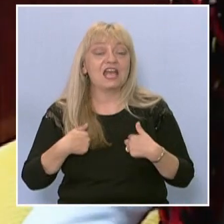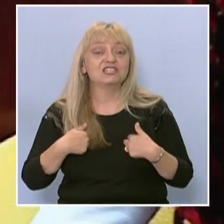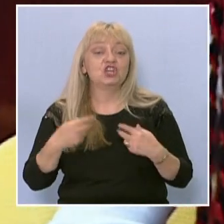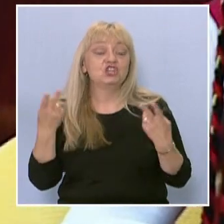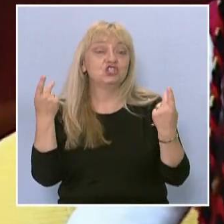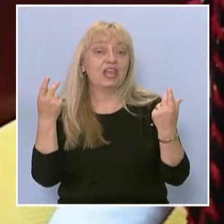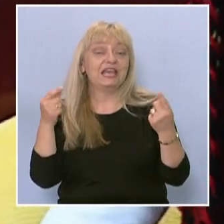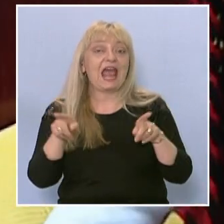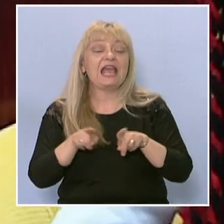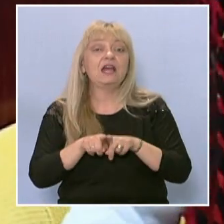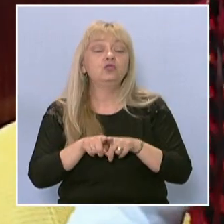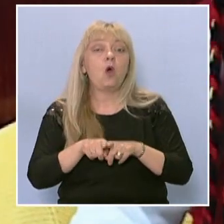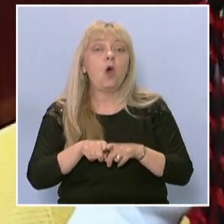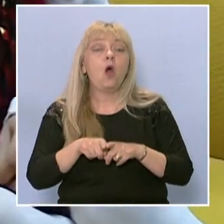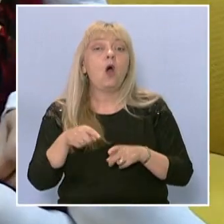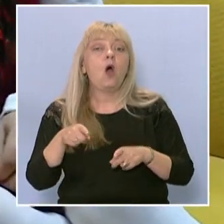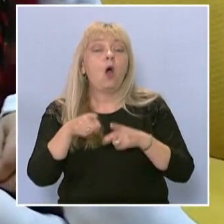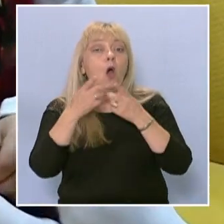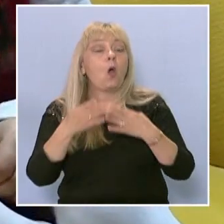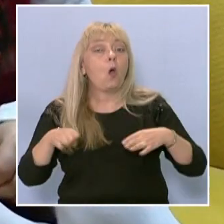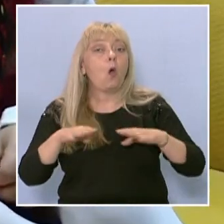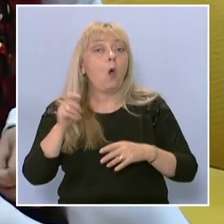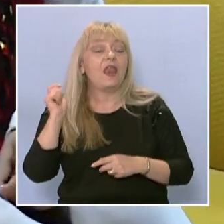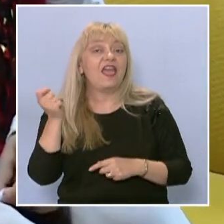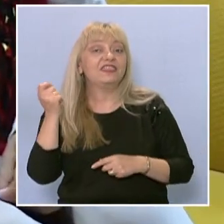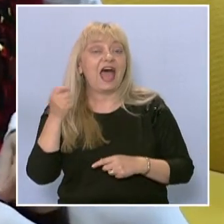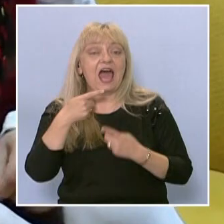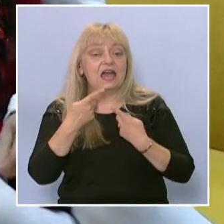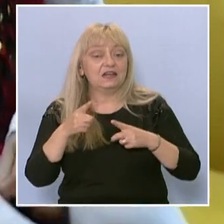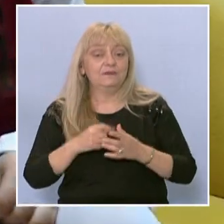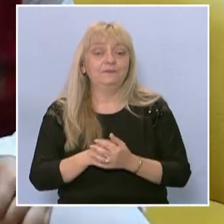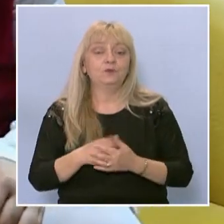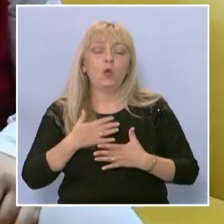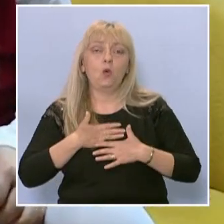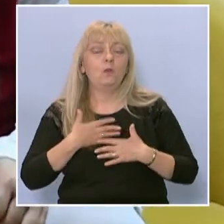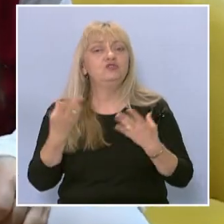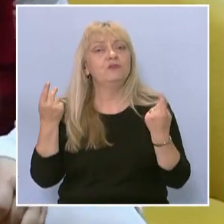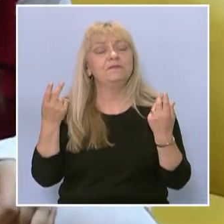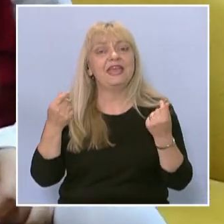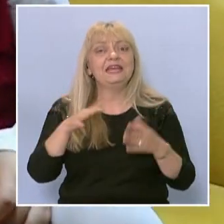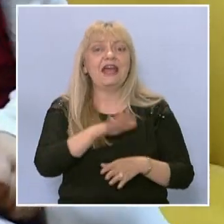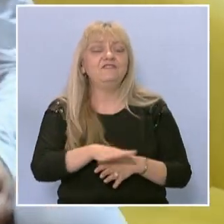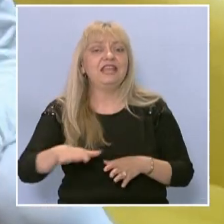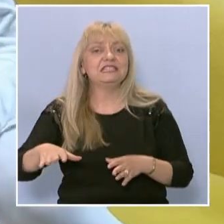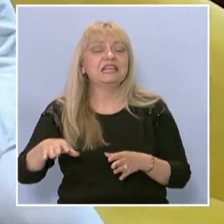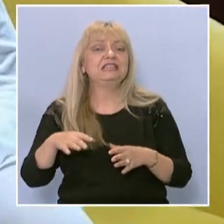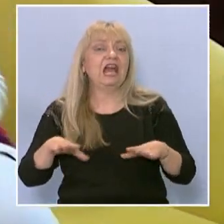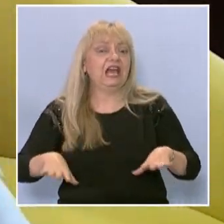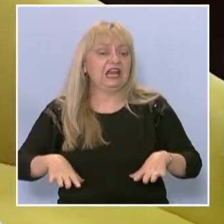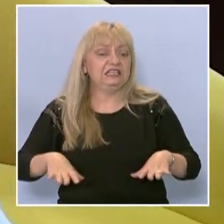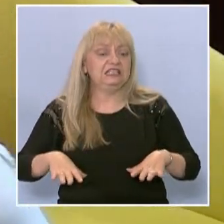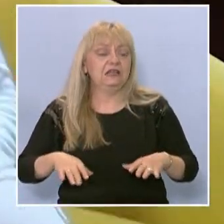играем коледарски танци. И обичам да играя в детската градина. Обаче